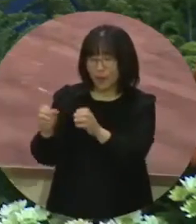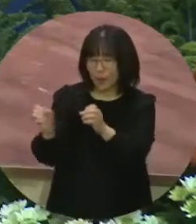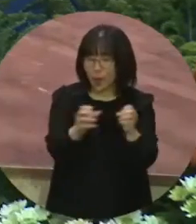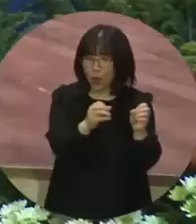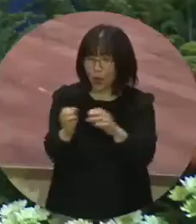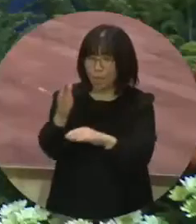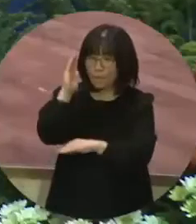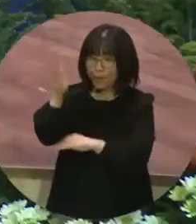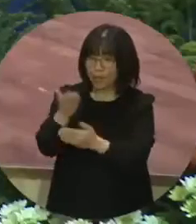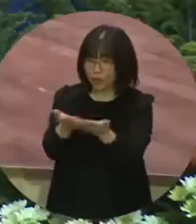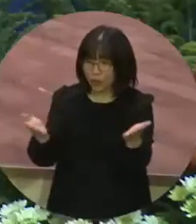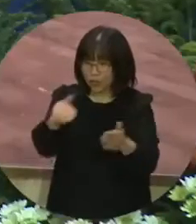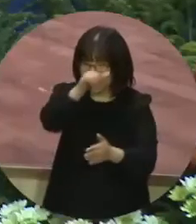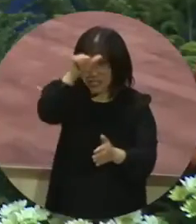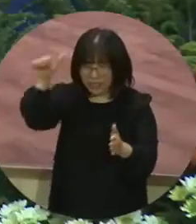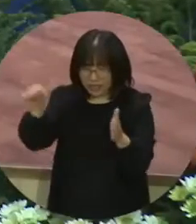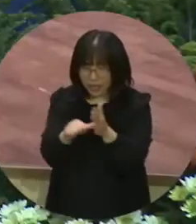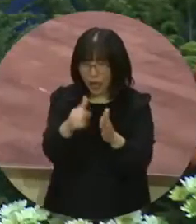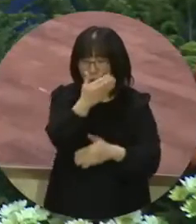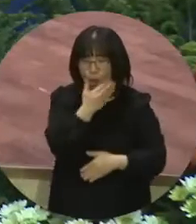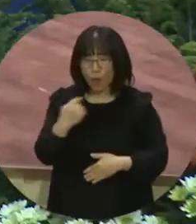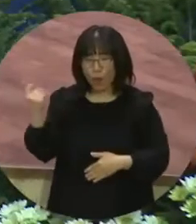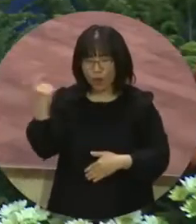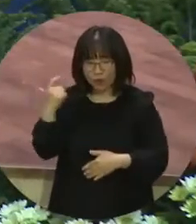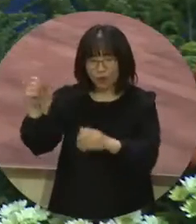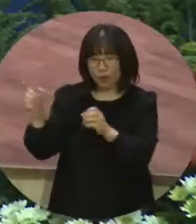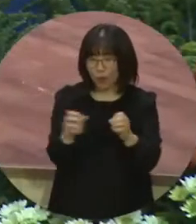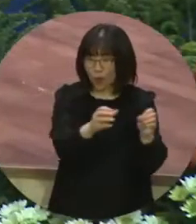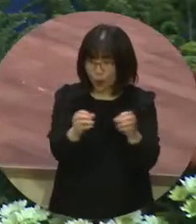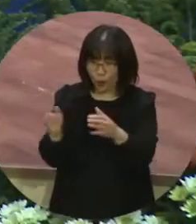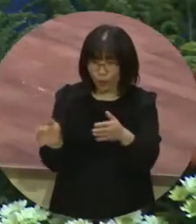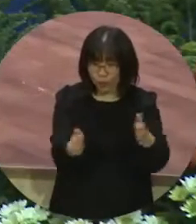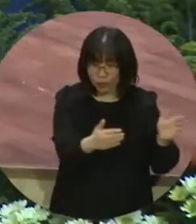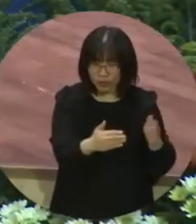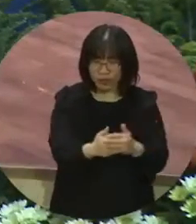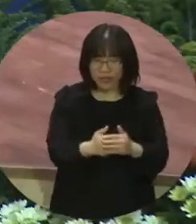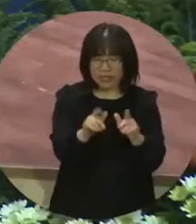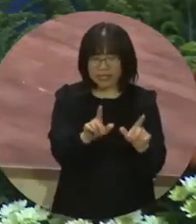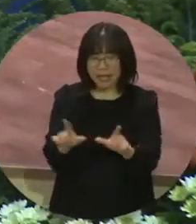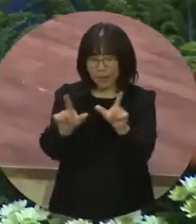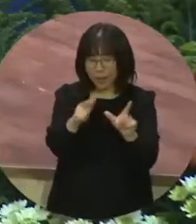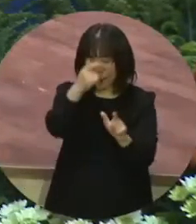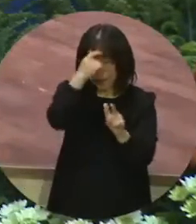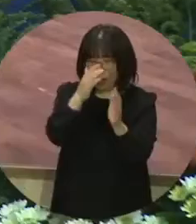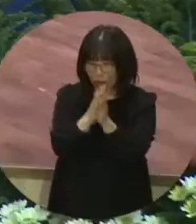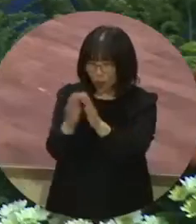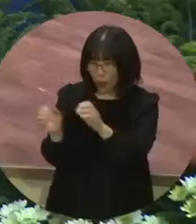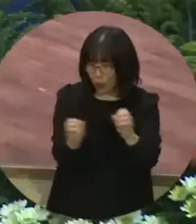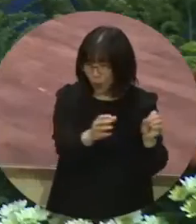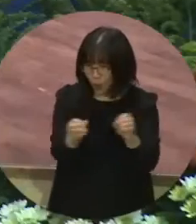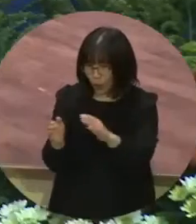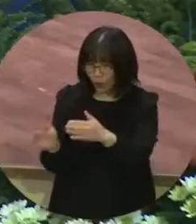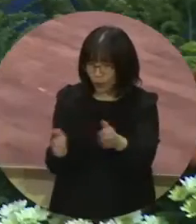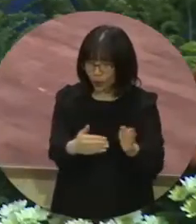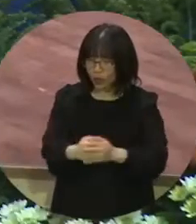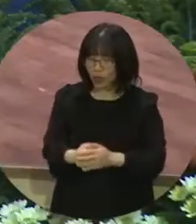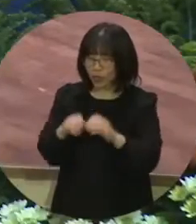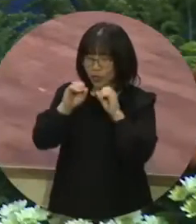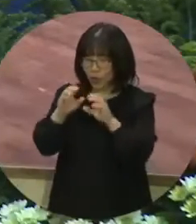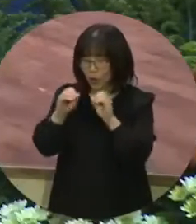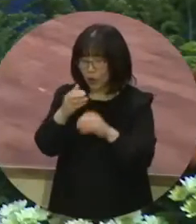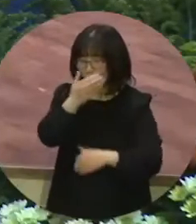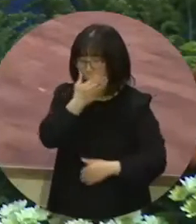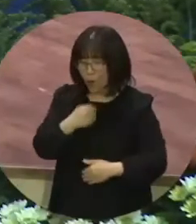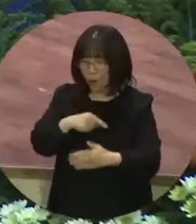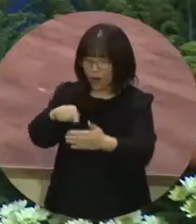인생 복음 포럼 1강입니다. 2강 삶과 기도 포럼 2강입니다. 3강 전도 축복 속에